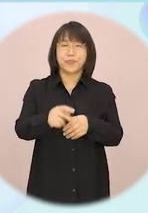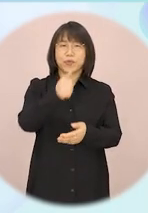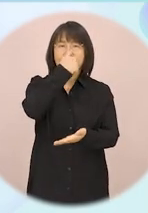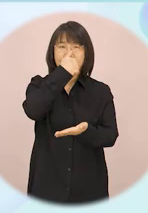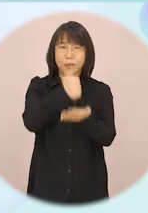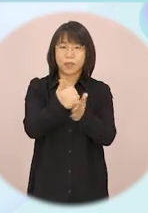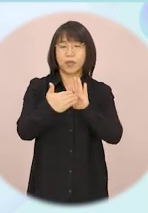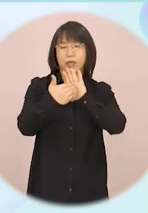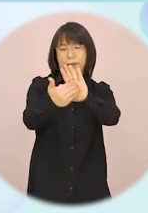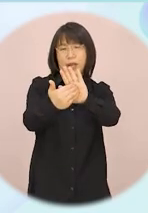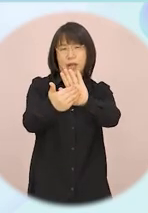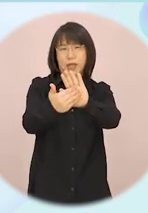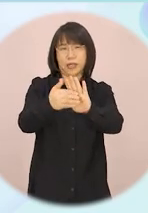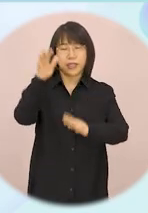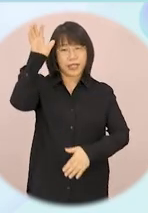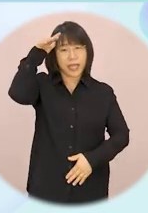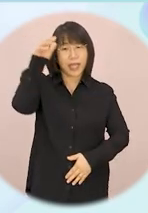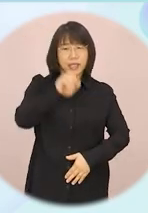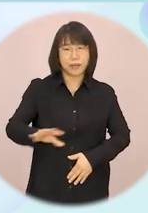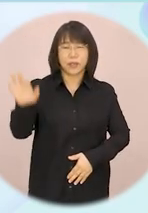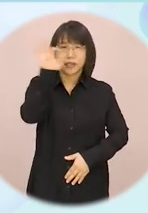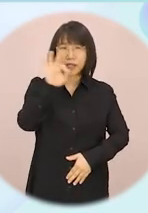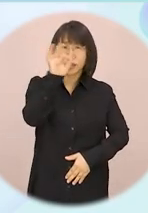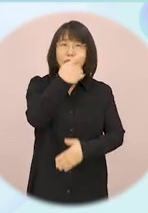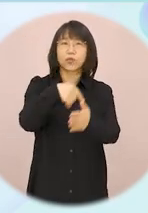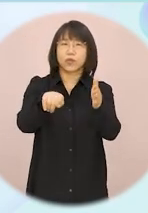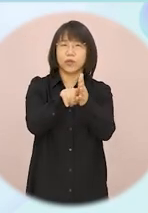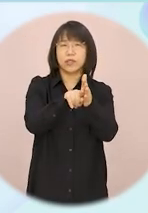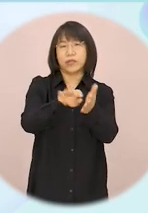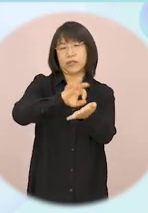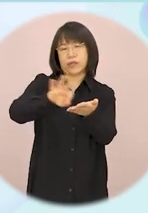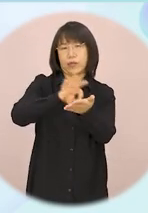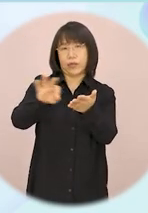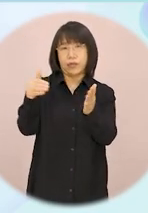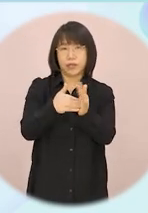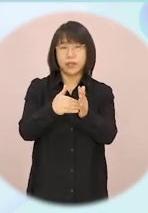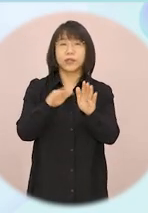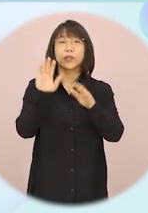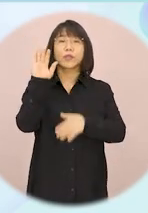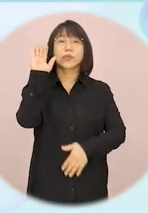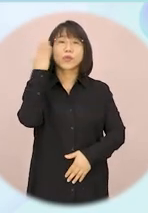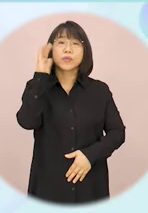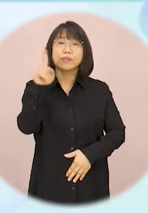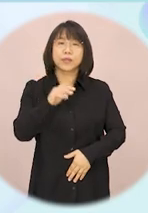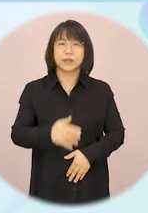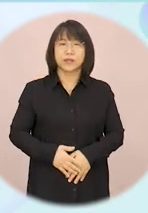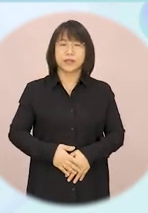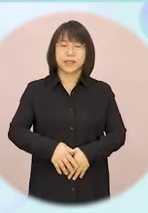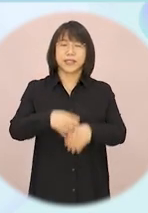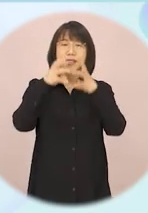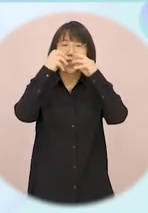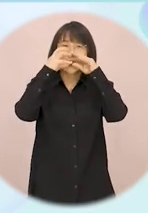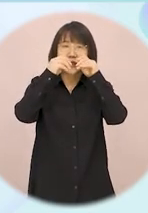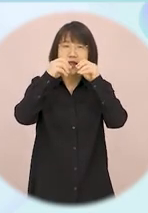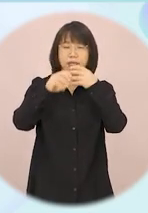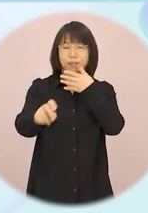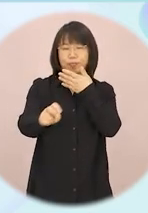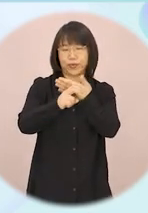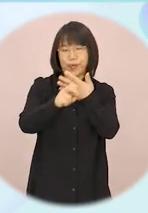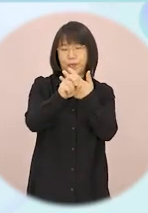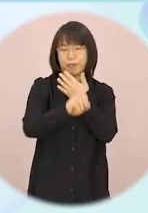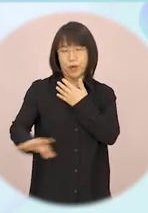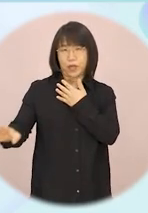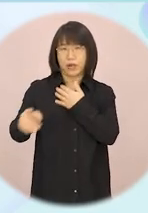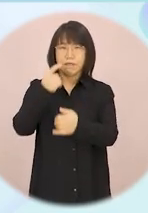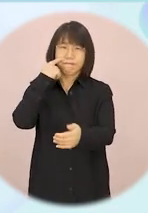등 국민들을 위한 다양한 순기능을 하고 있었습니다 이번에는 쓰레기 무단투기 예방에 톡톡한 역할을 하기 위한